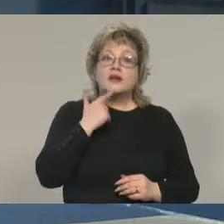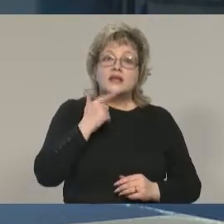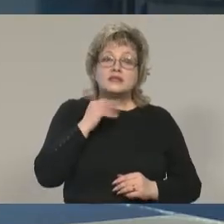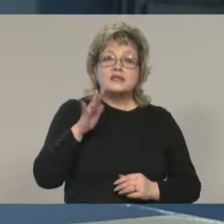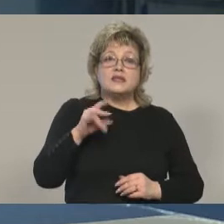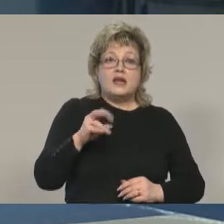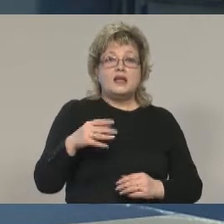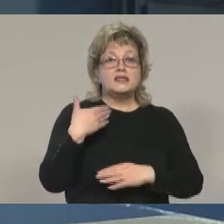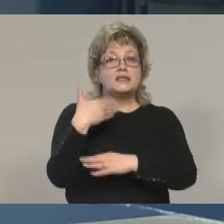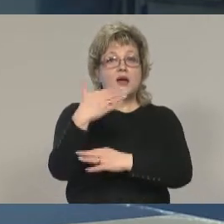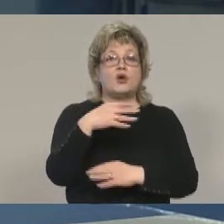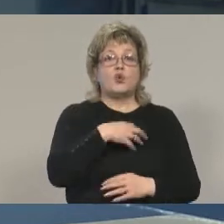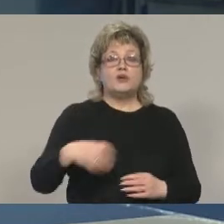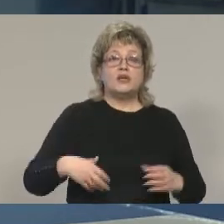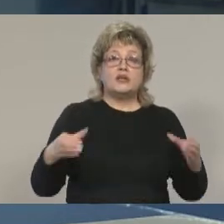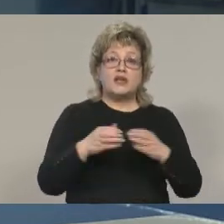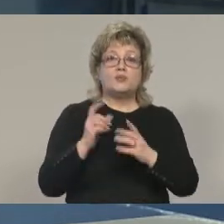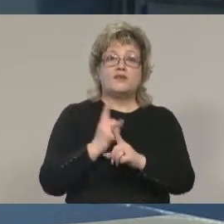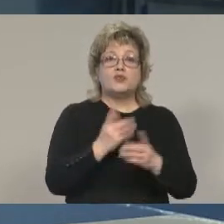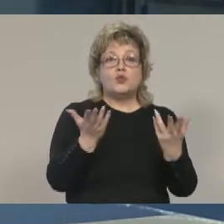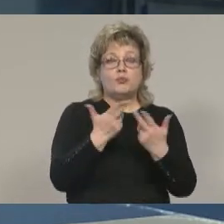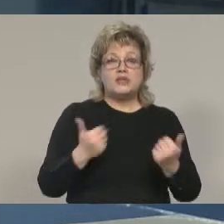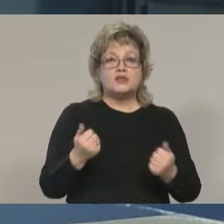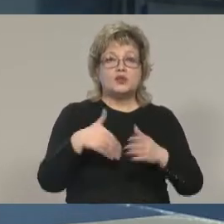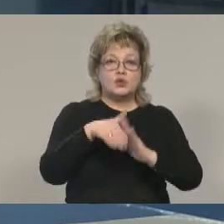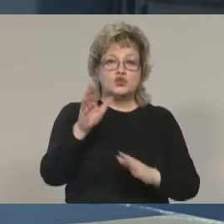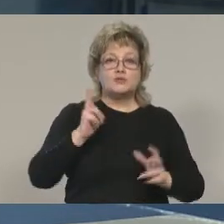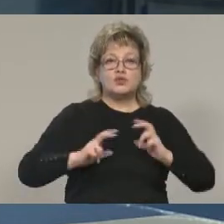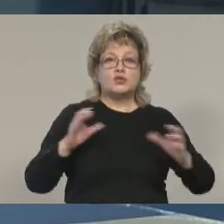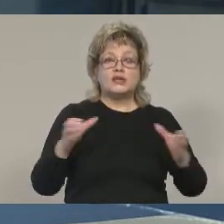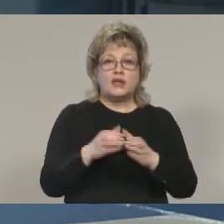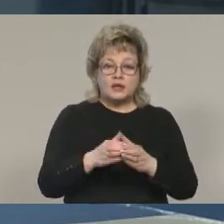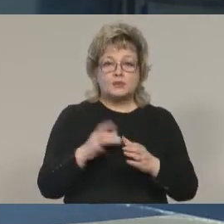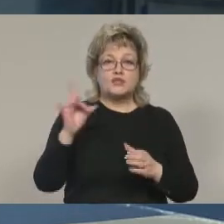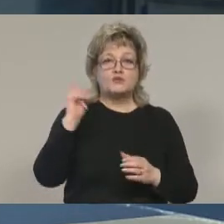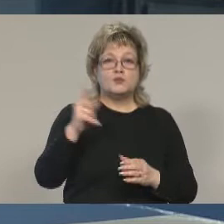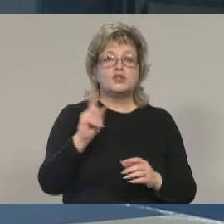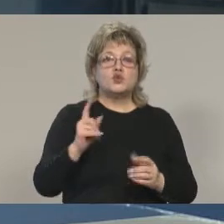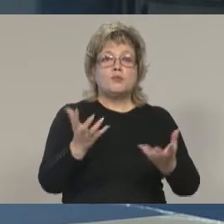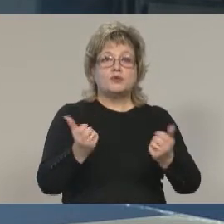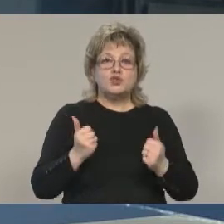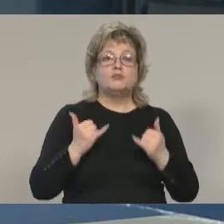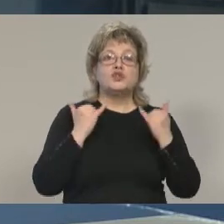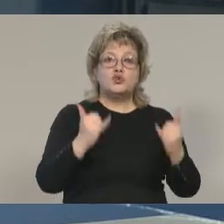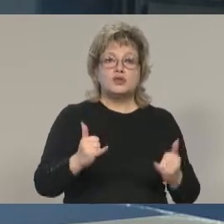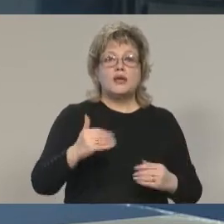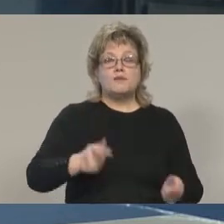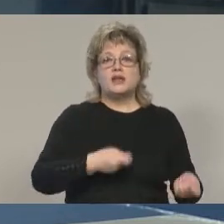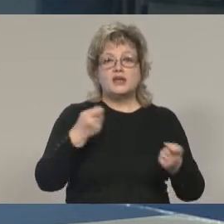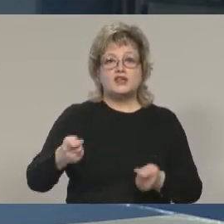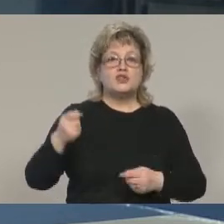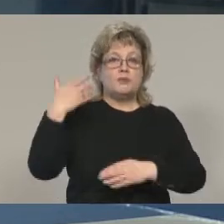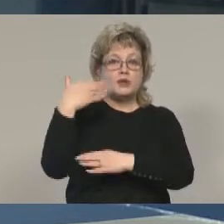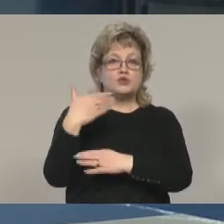Красной стреле – знамя губернатора. Отряд проводников признан лучшим студотрядом Ростовской области, за что и получил почетное переходящее